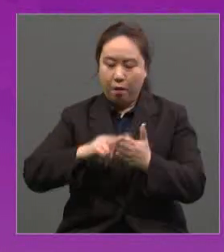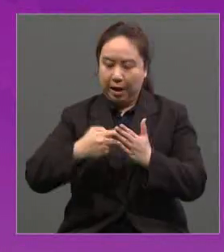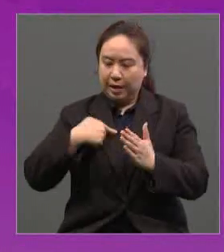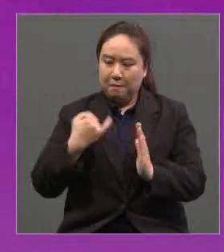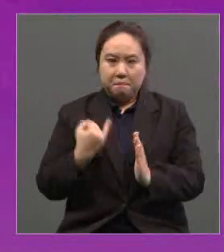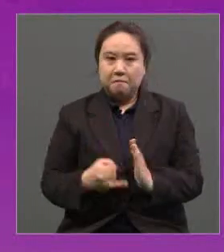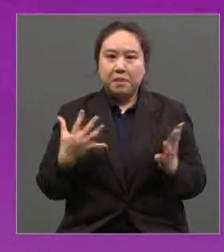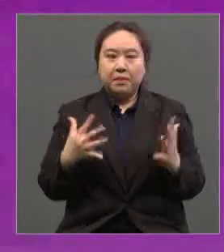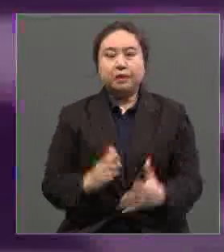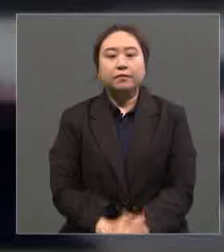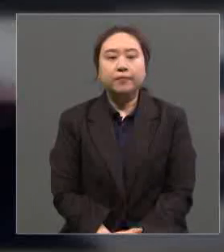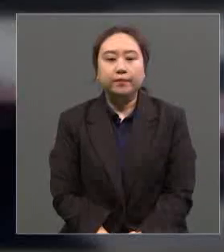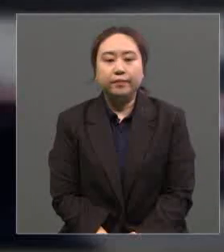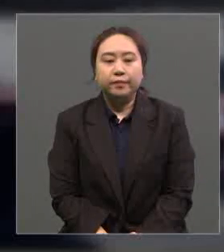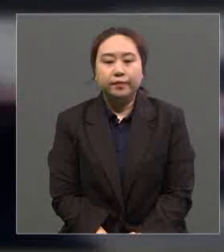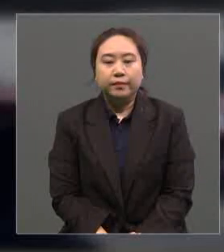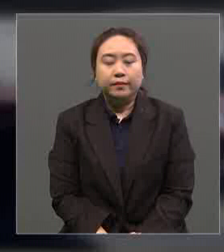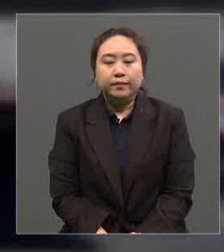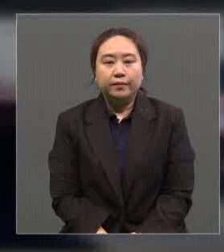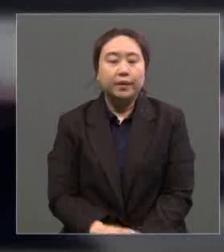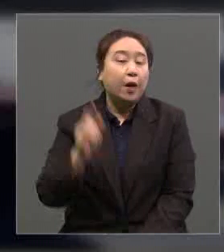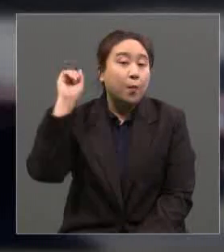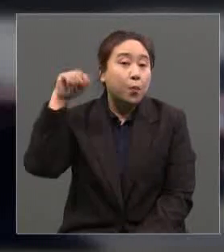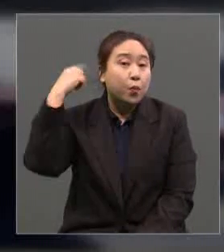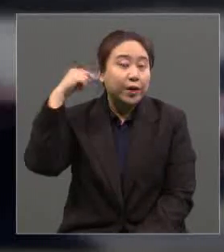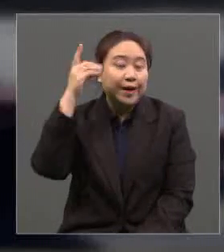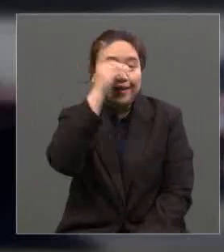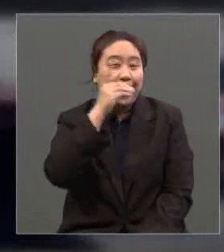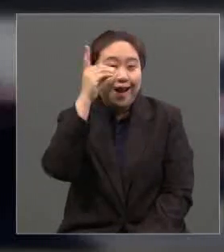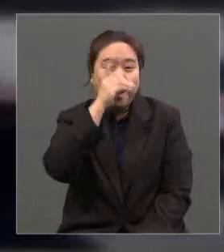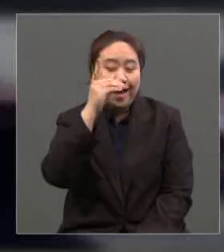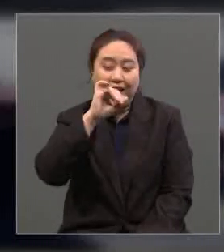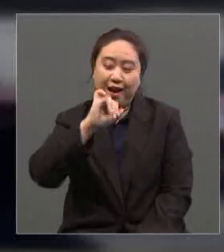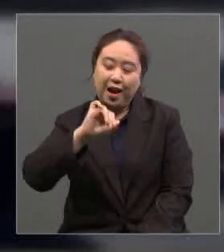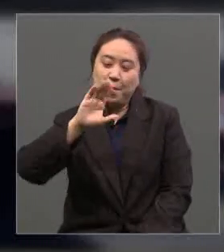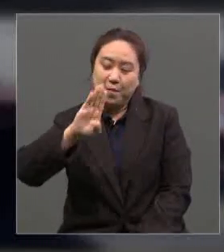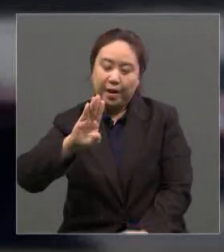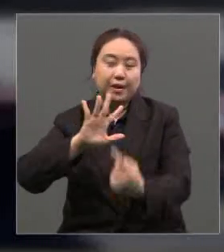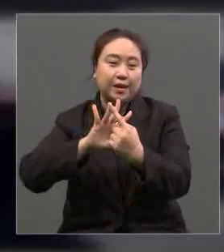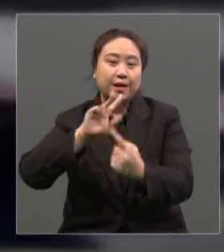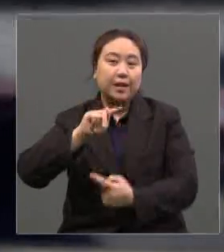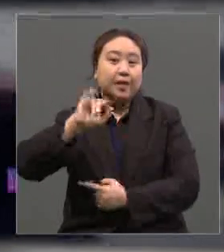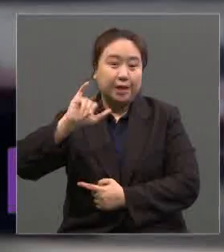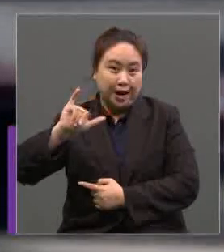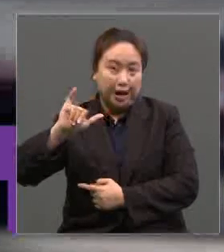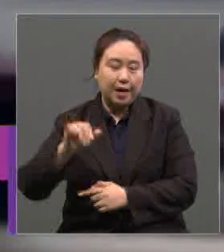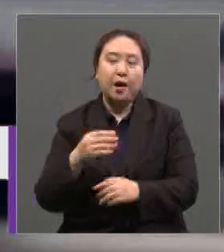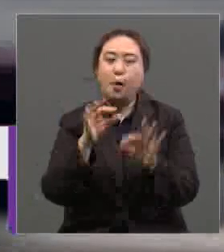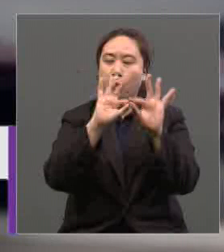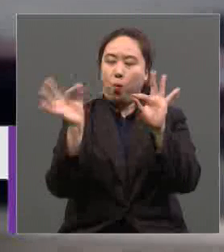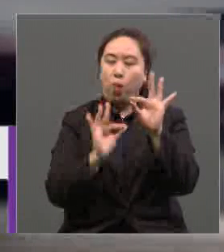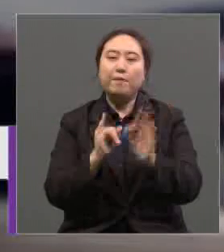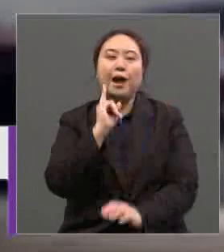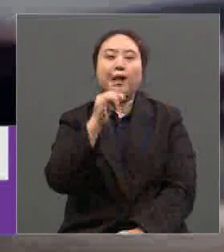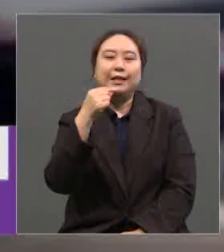ค่ะใบเตยสุทธิวันนะคะโพสต์ข้อความผ่านทาง Instagram ค่ะระบุว่าขอบคุณสำหรับทุกความห่ว